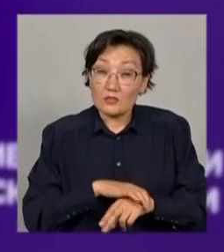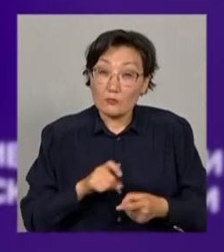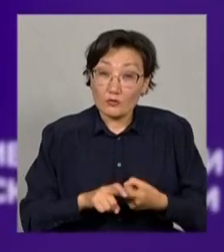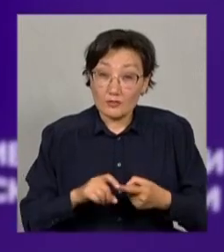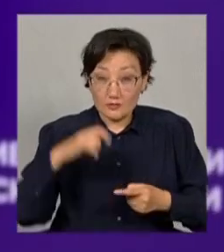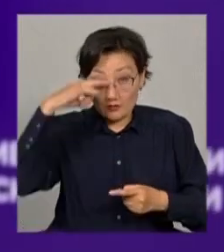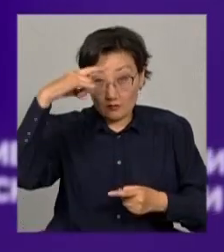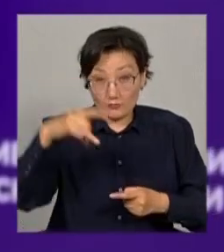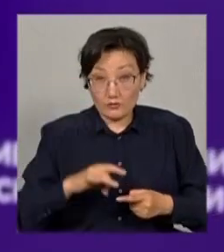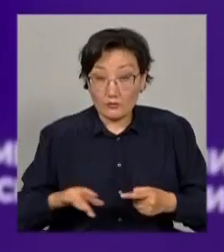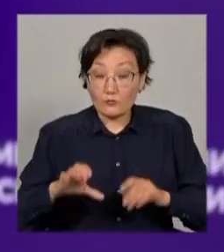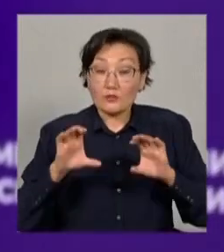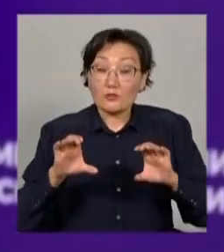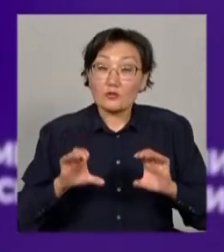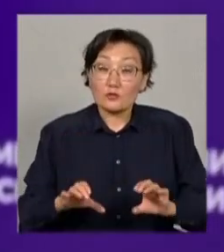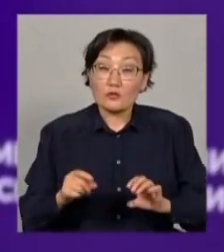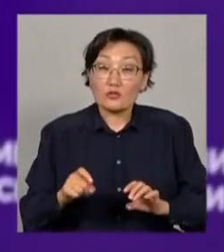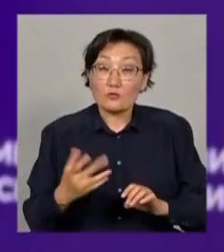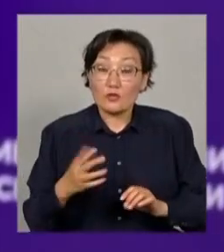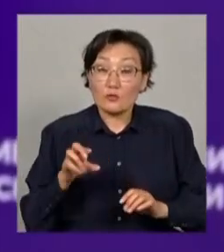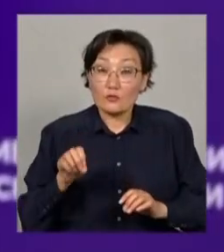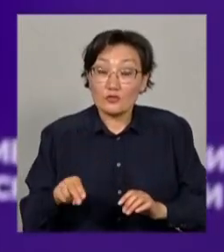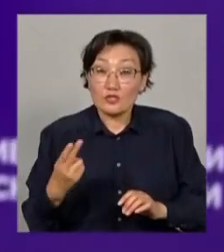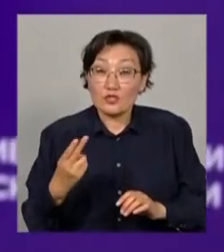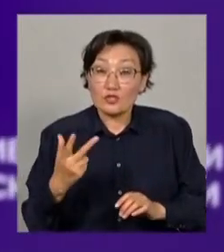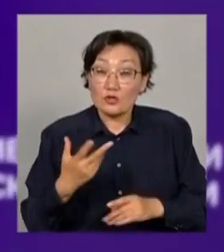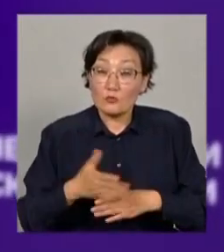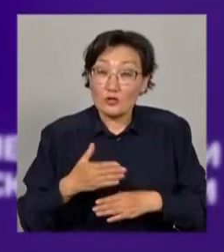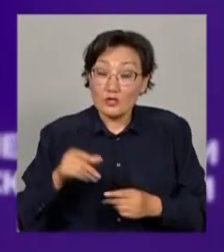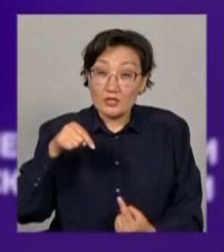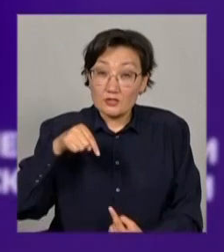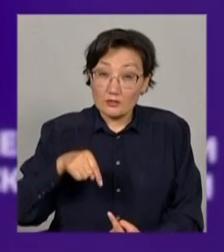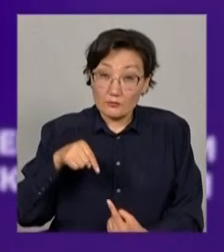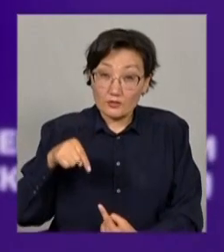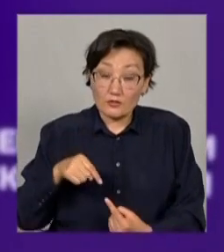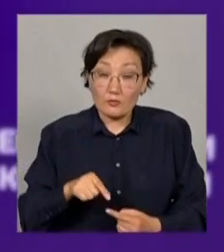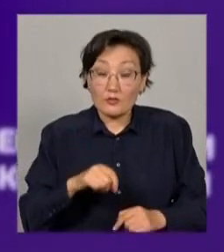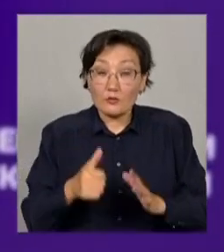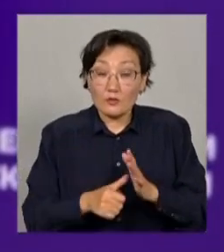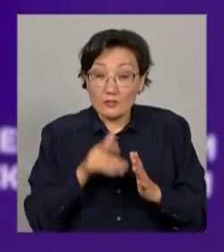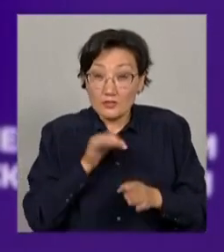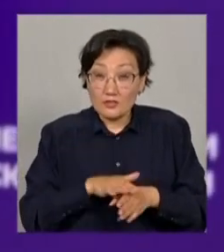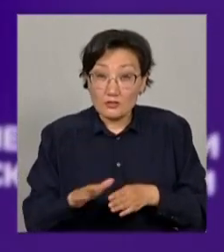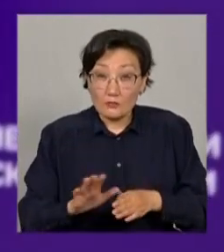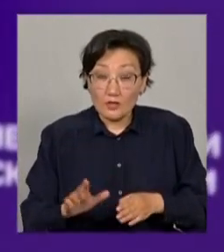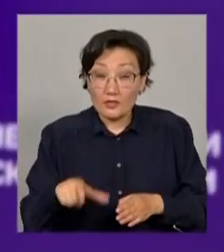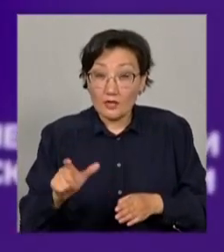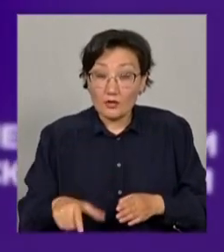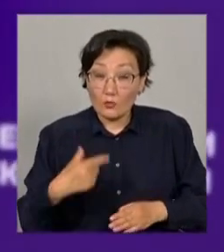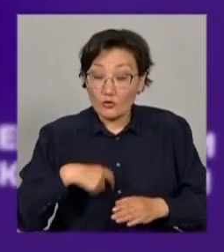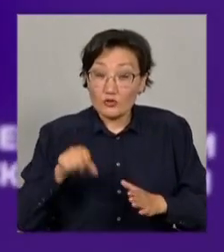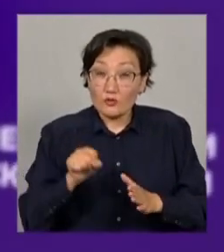Қазақстан Республикасы Қылмыстық кодексінің 105-ші бабы 3-ші бөлігі бойынша, яғни кәмелетке толмаған адамның өзін-өзі өлтіруге